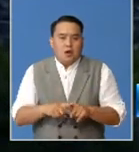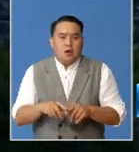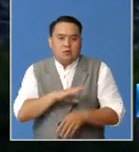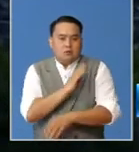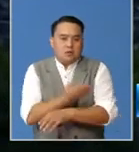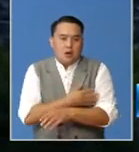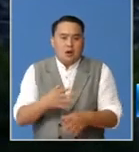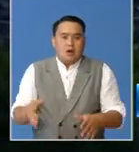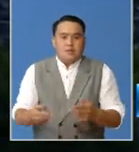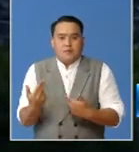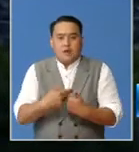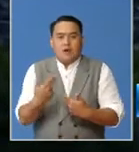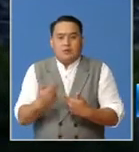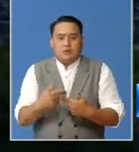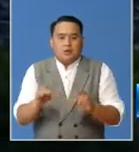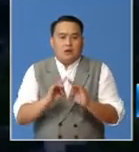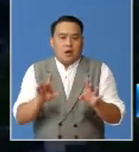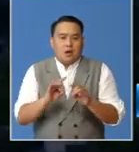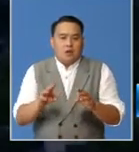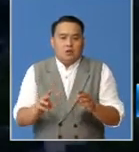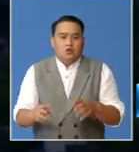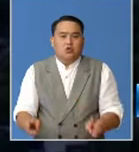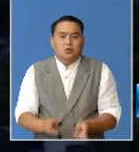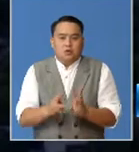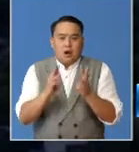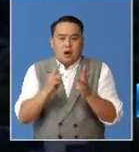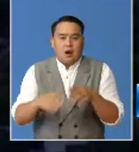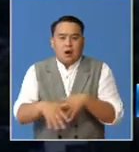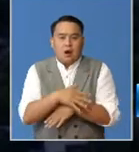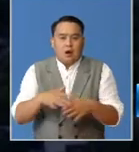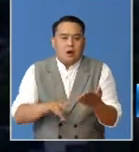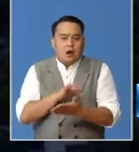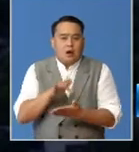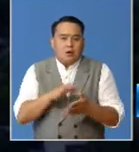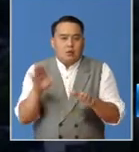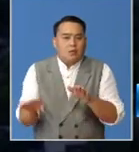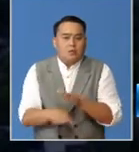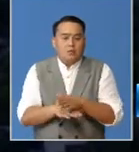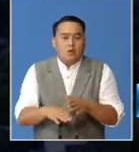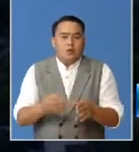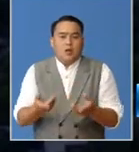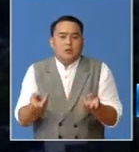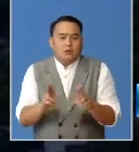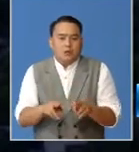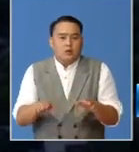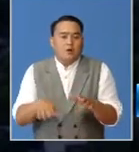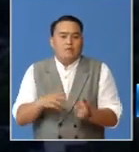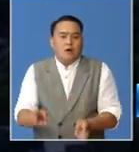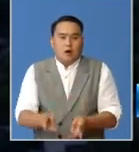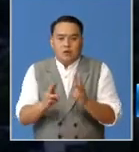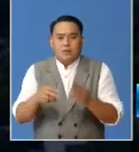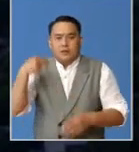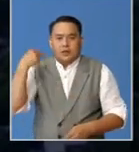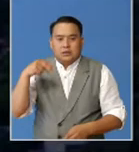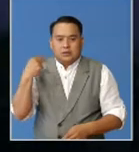оны сөндіруге кедергі келтіріп отырғанын айтады. Тұтанған жалын салдарынан қала қалың тұман астында қалды. Ал оқыс оқиғаға байланысты Грекия